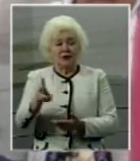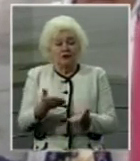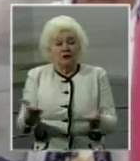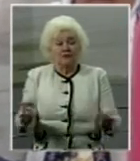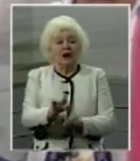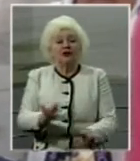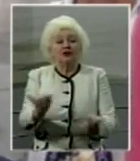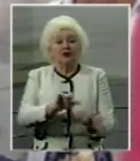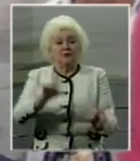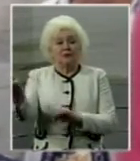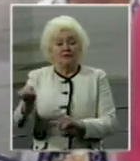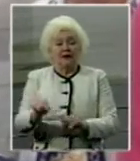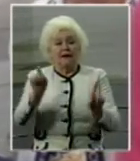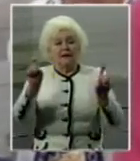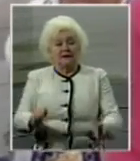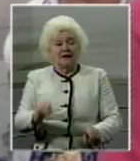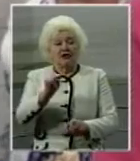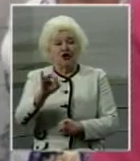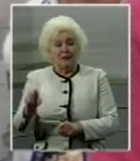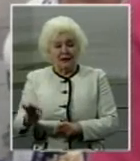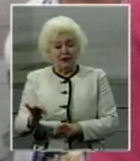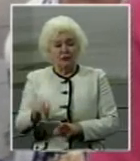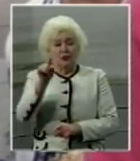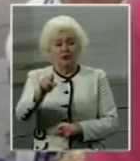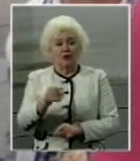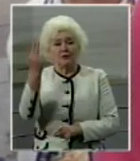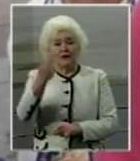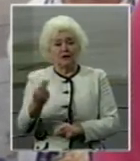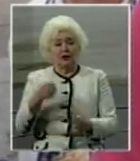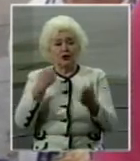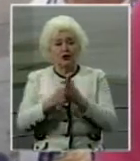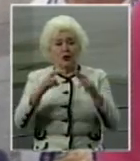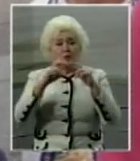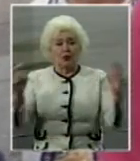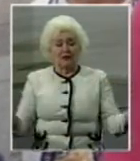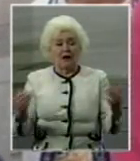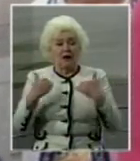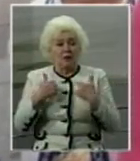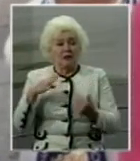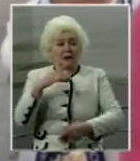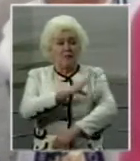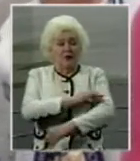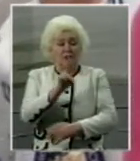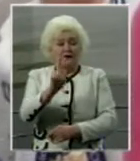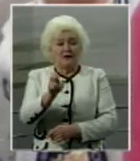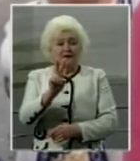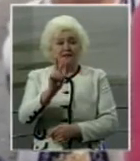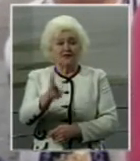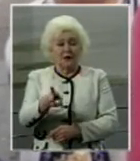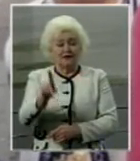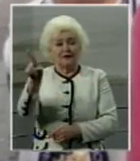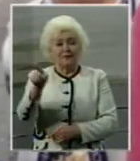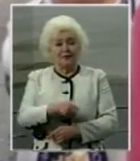же мені добратися? Сідайте на Чаплинку, там на цю Рупінську, доїжджайте до моста. У мене було давлення 220 на